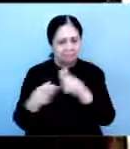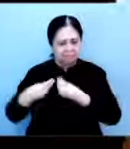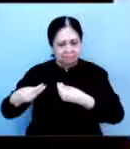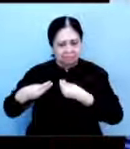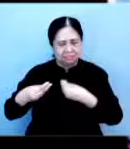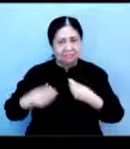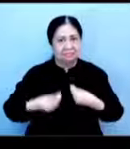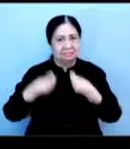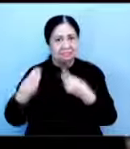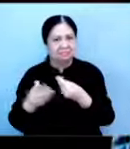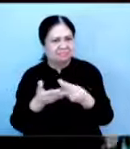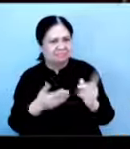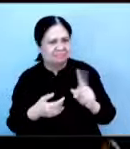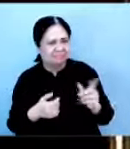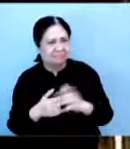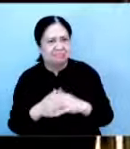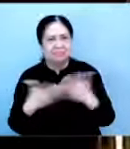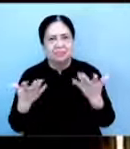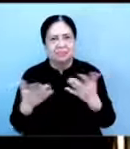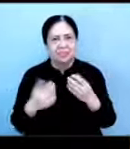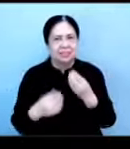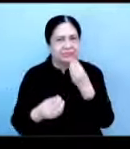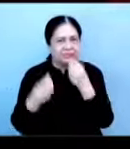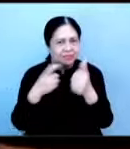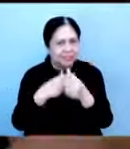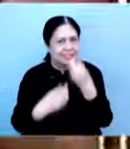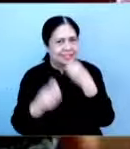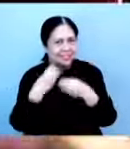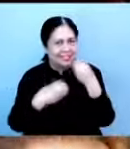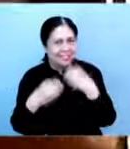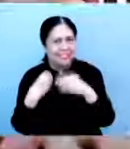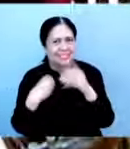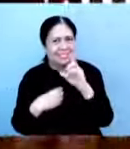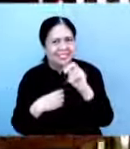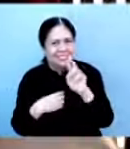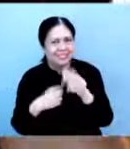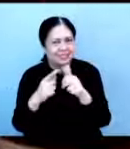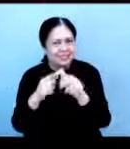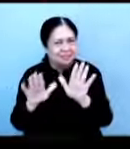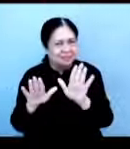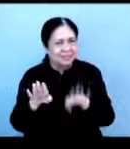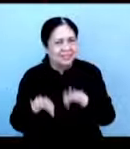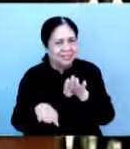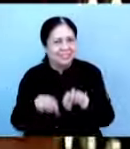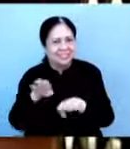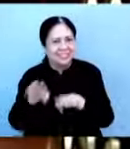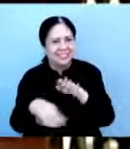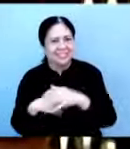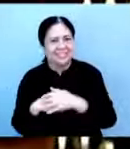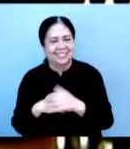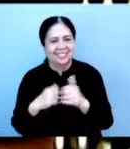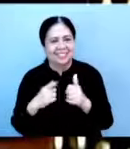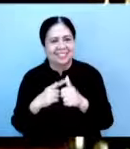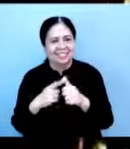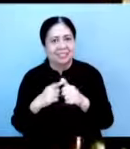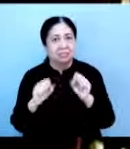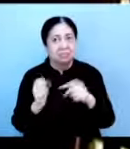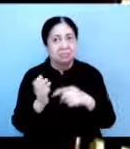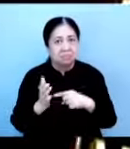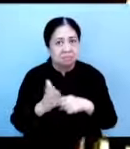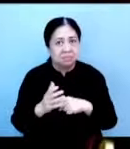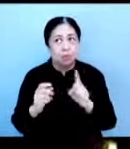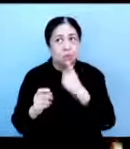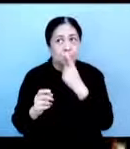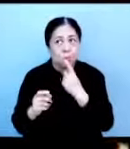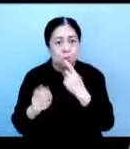kotse Paano Siguro po dinner po muna sa first w dinner na lang muna no dinner muna tayo okay okay kung kaya na po yung mga gusto po ni